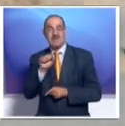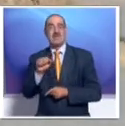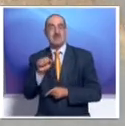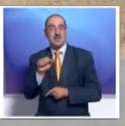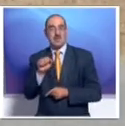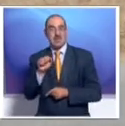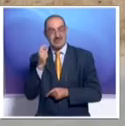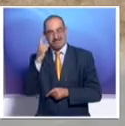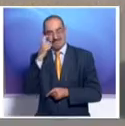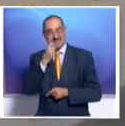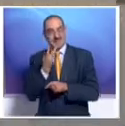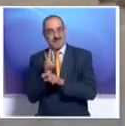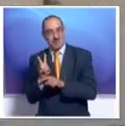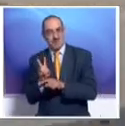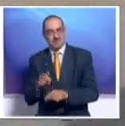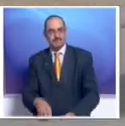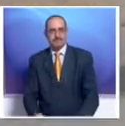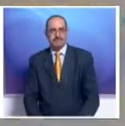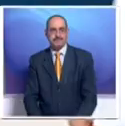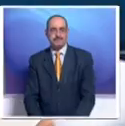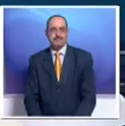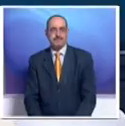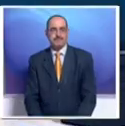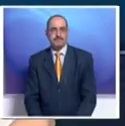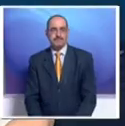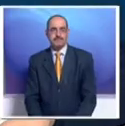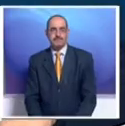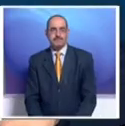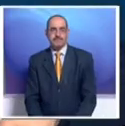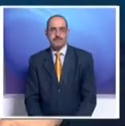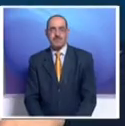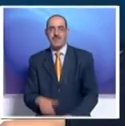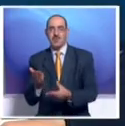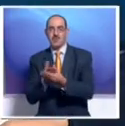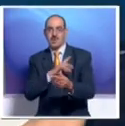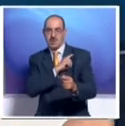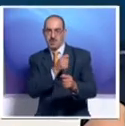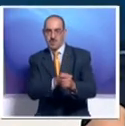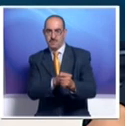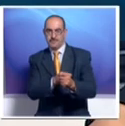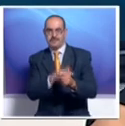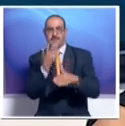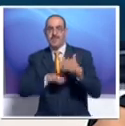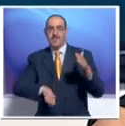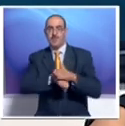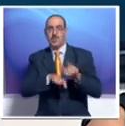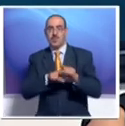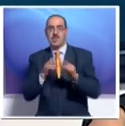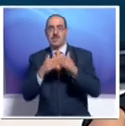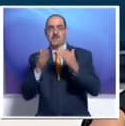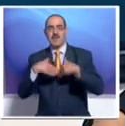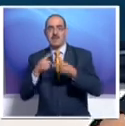موضع الخطر بزعمه. رياضة الآن وفي كرة القدم، وضمن